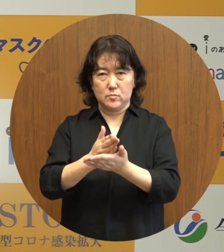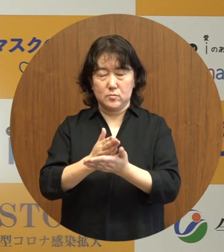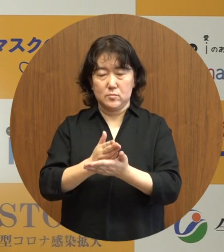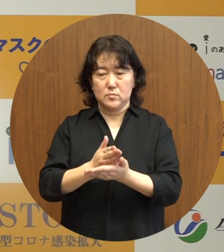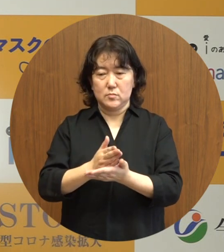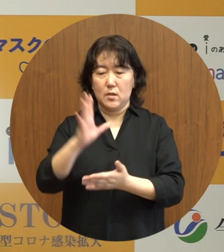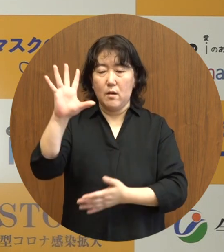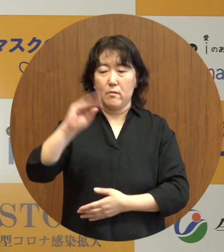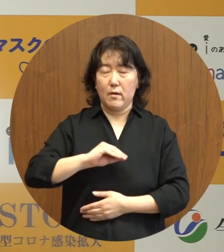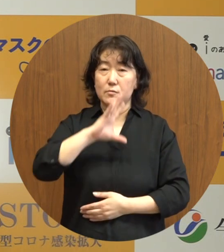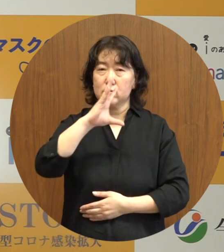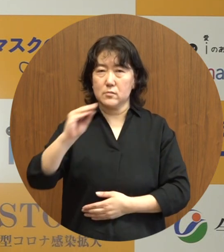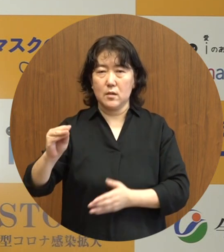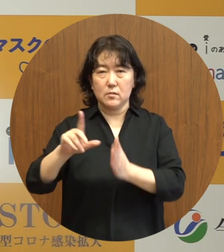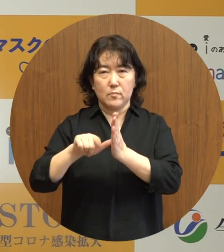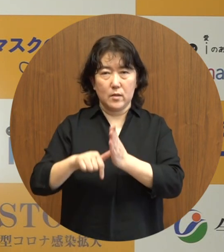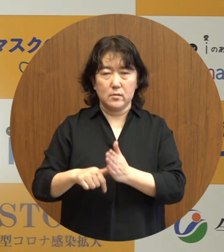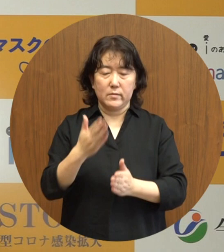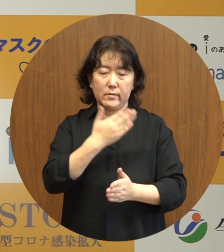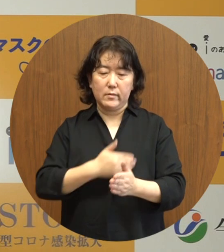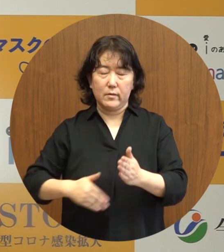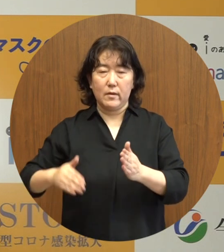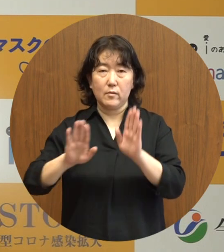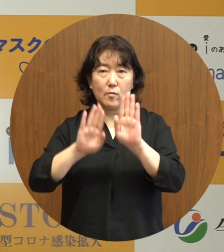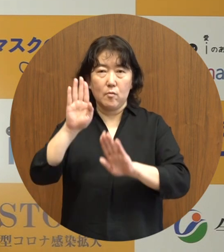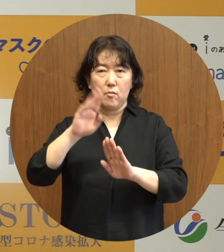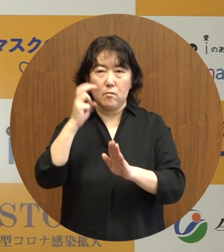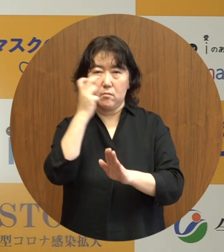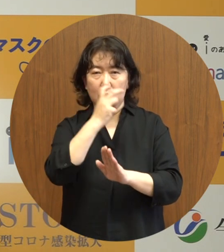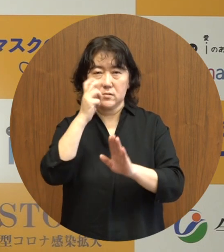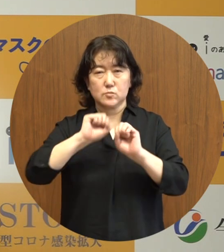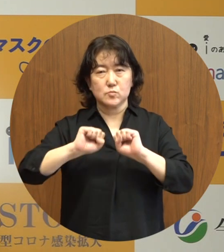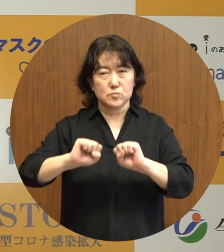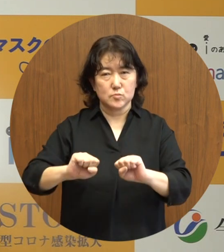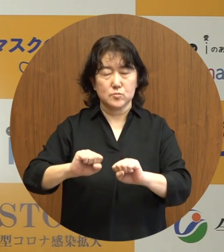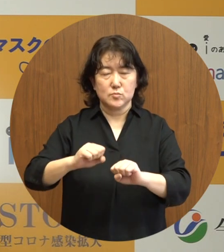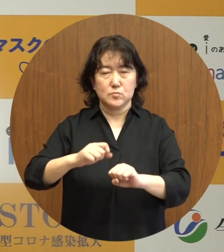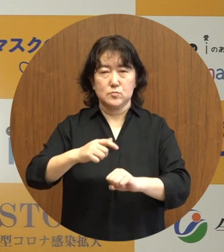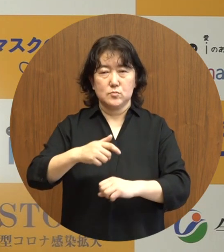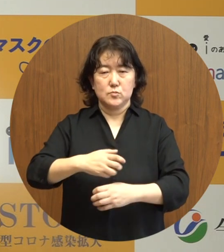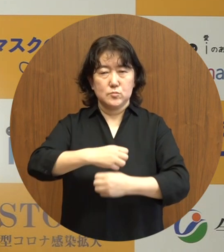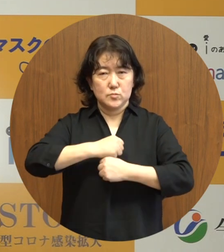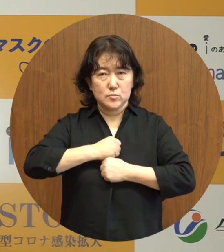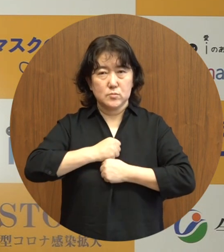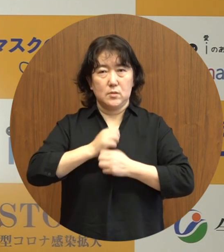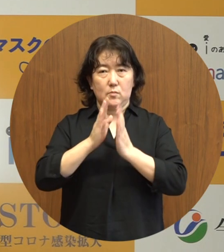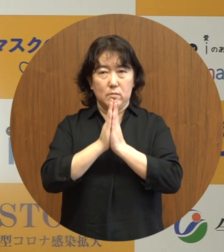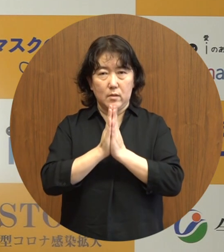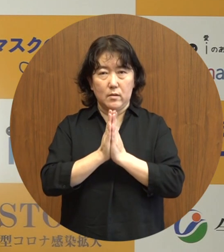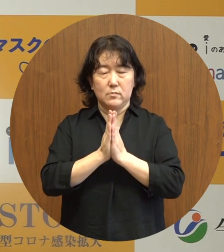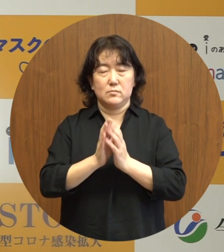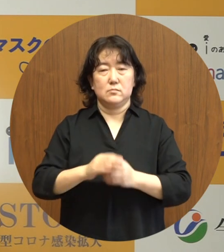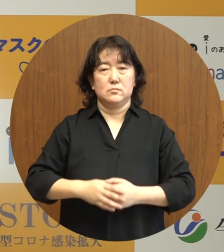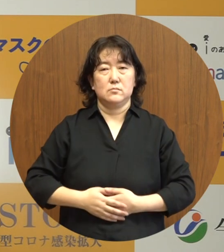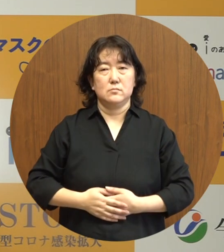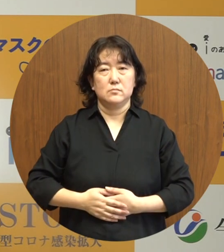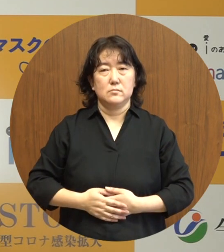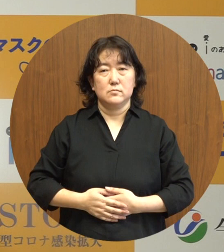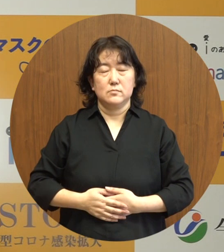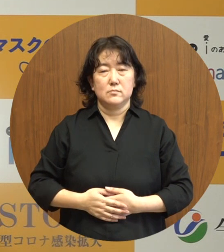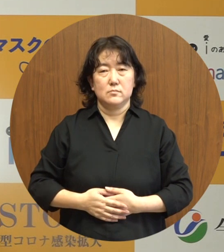帰りになられた際も健康観察を行うなど注意をお願いします。す